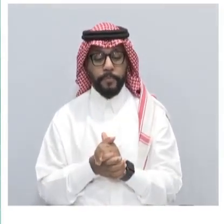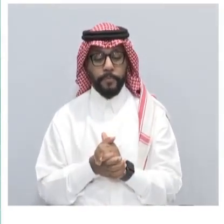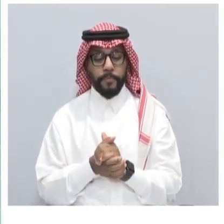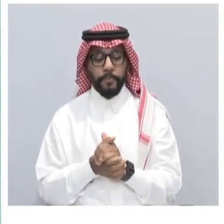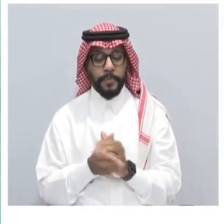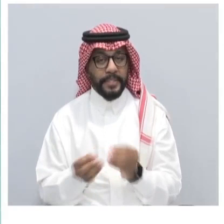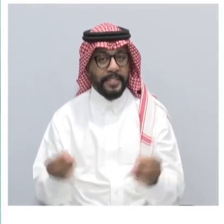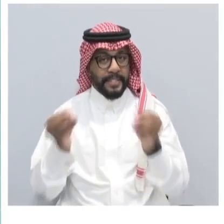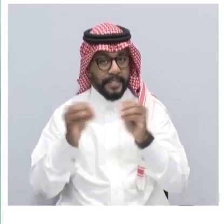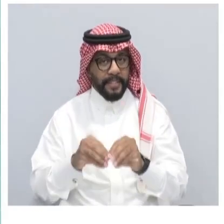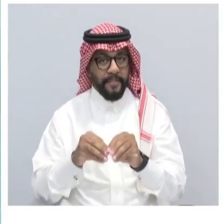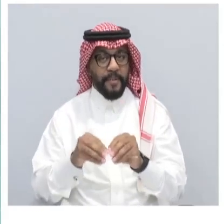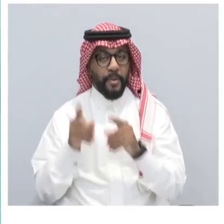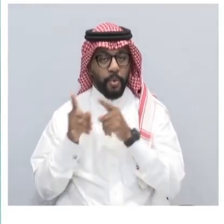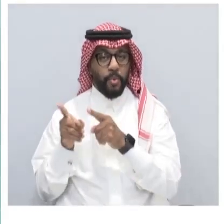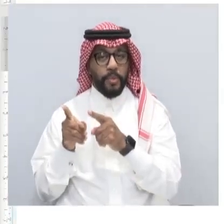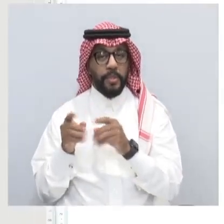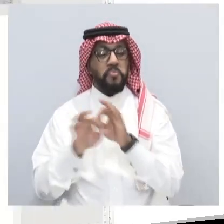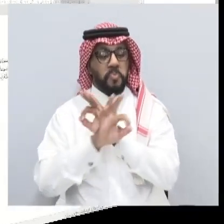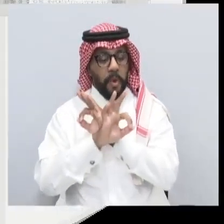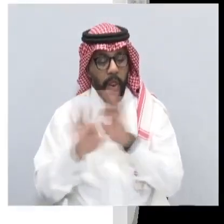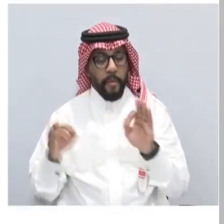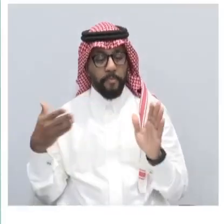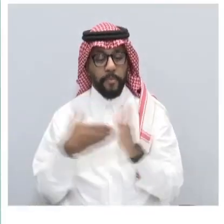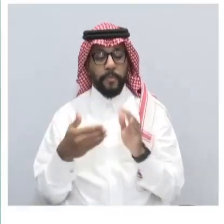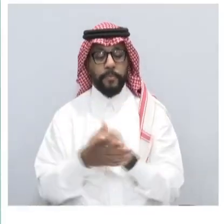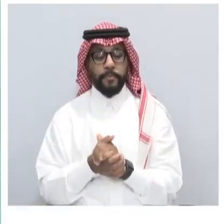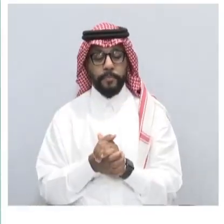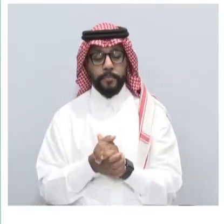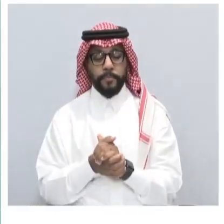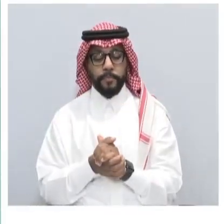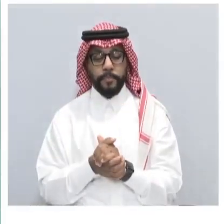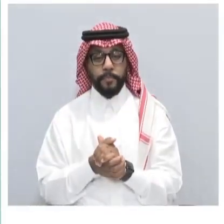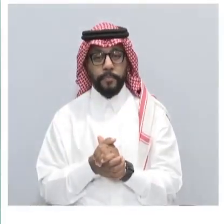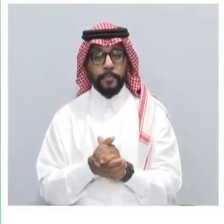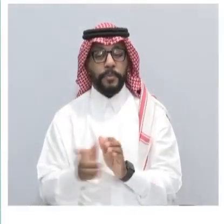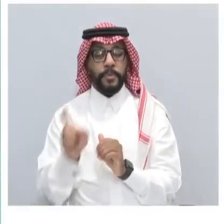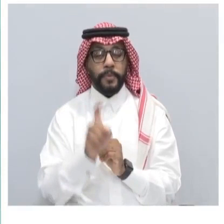تمت اضافه هذه الخطوه بنجاح الان نريد